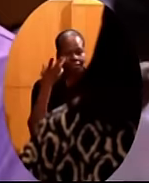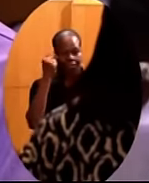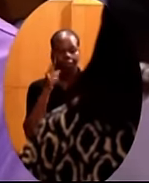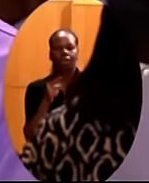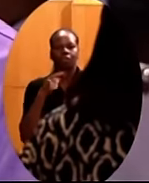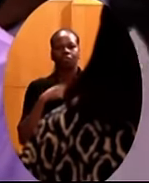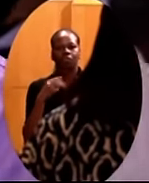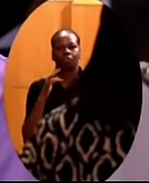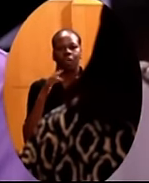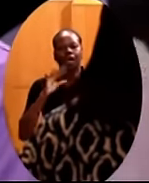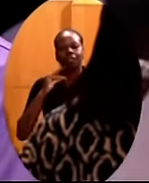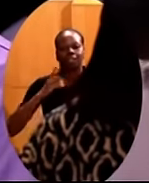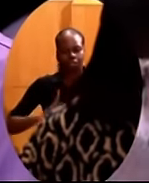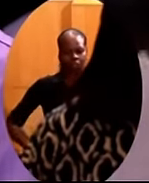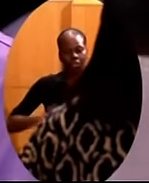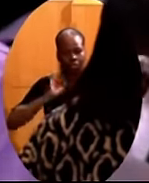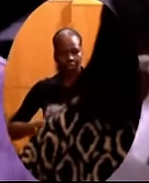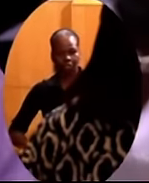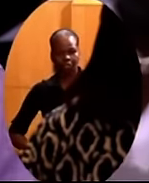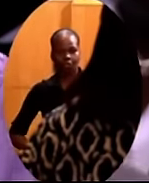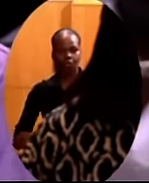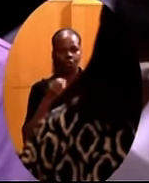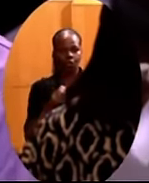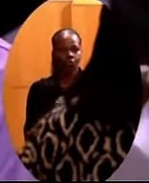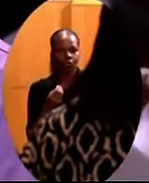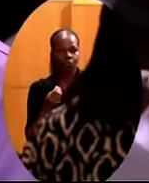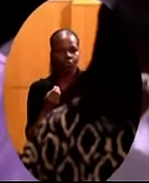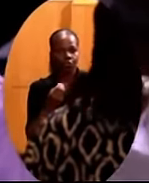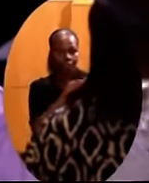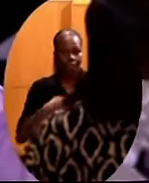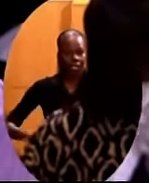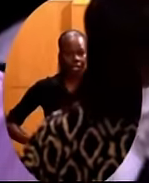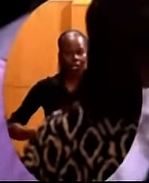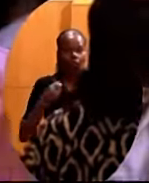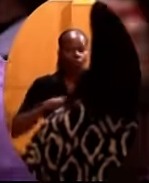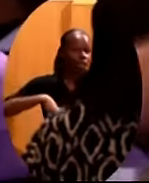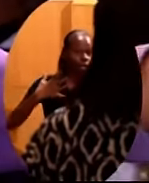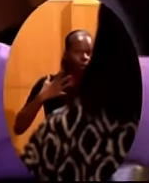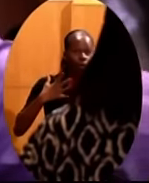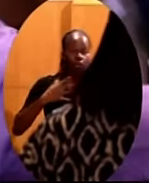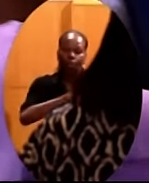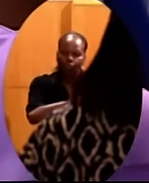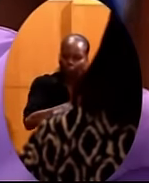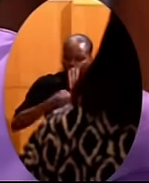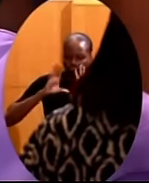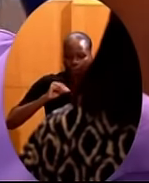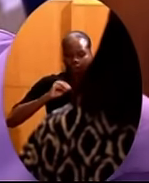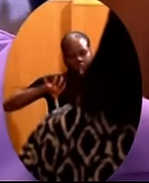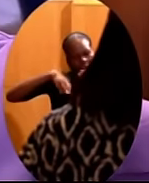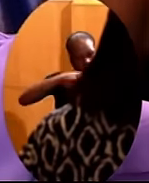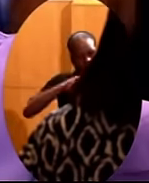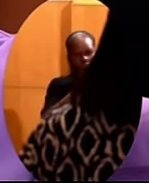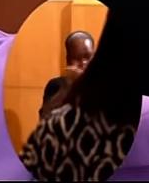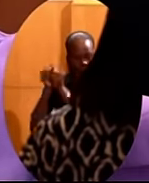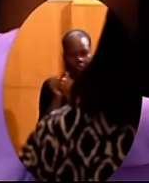députés ni sénateur ni maire ni quoi que ce soit tous les postes sont libres pour